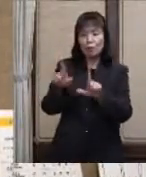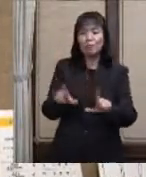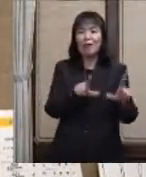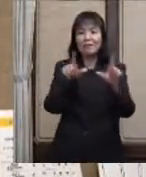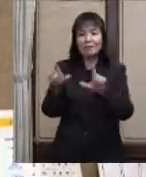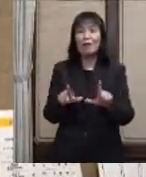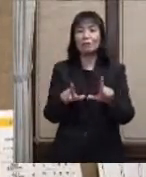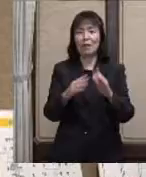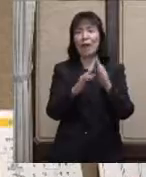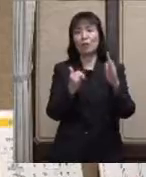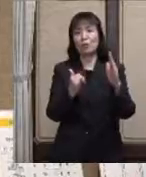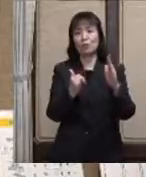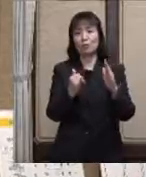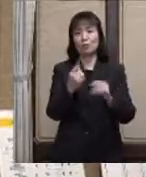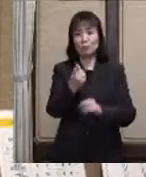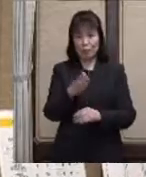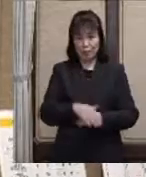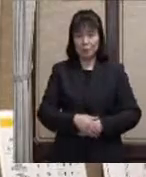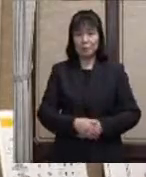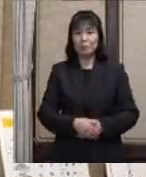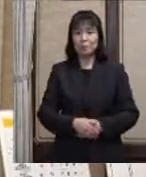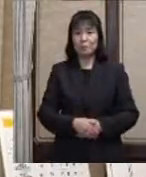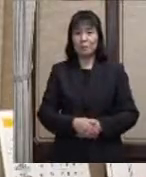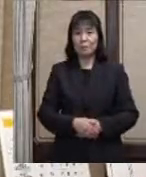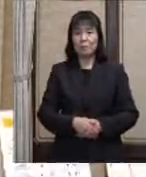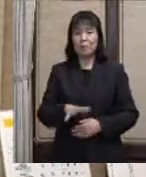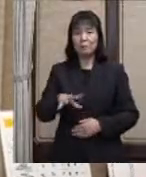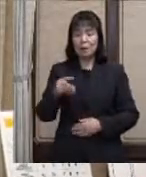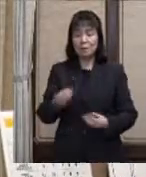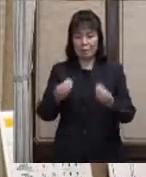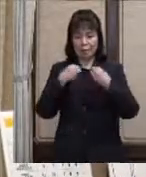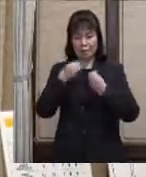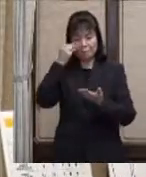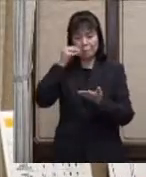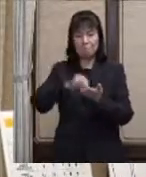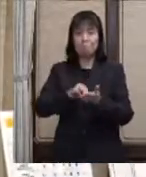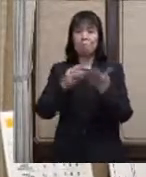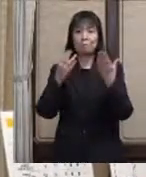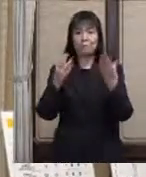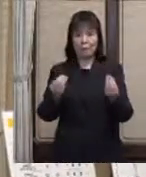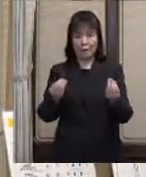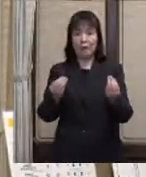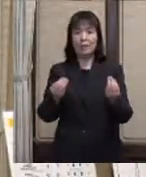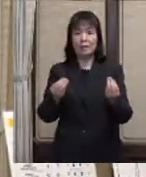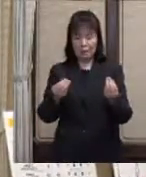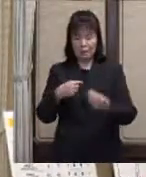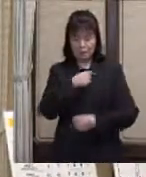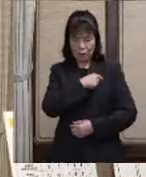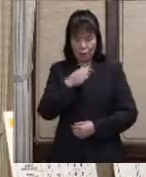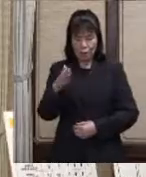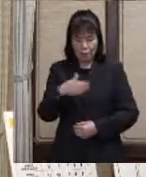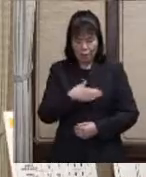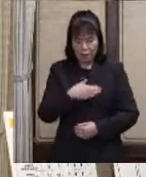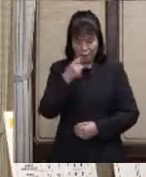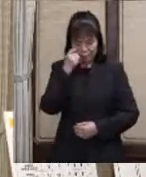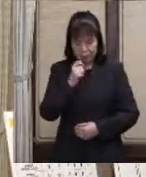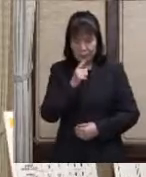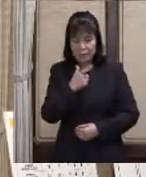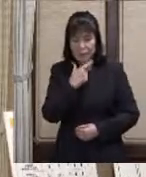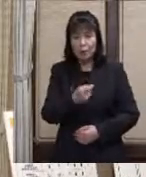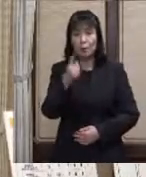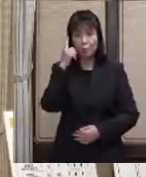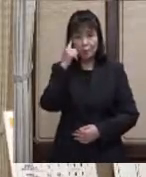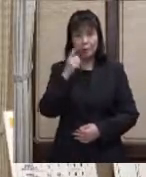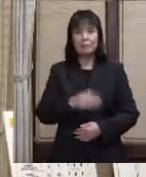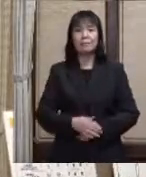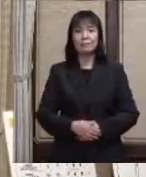の方でございます。まずは感染が確認された方に心からお見舞いを申し上げさせてい